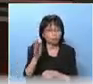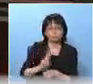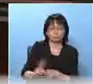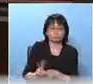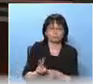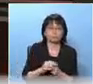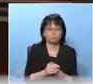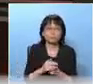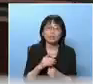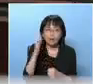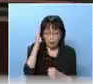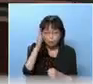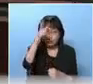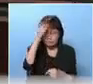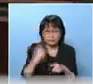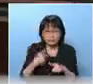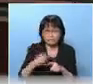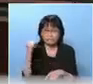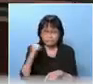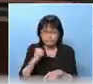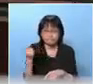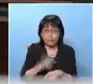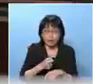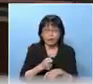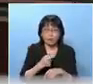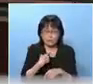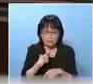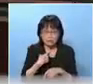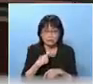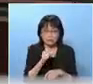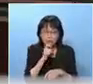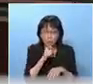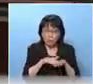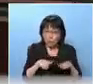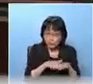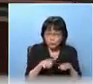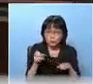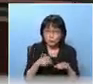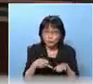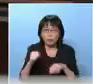很希望政府能夠真的加快步伐，去構建一個既安全